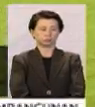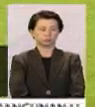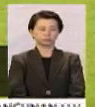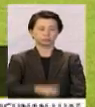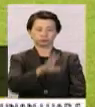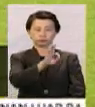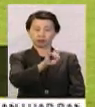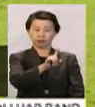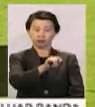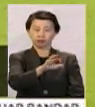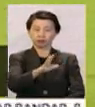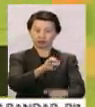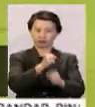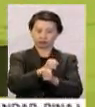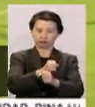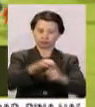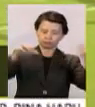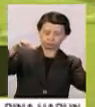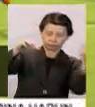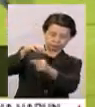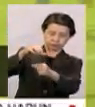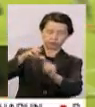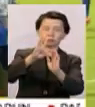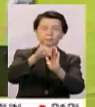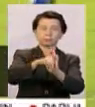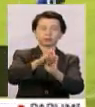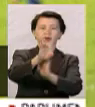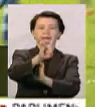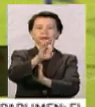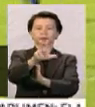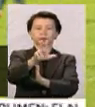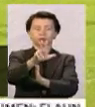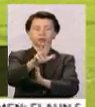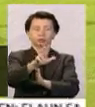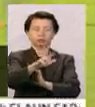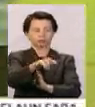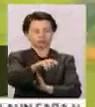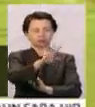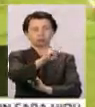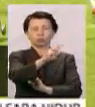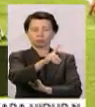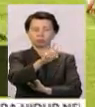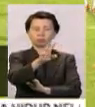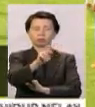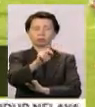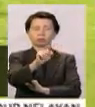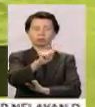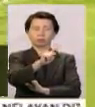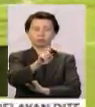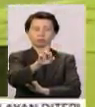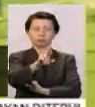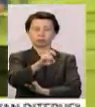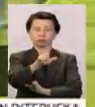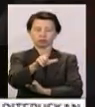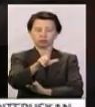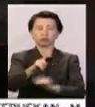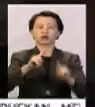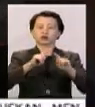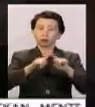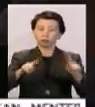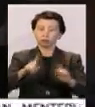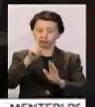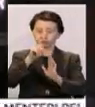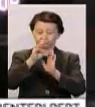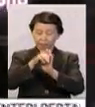Felcra sempat mendapatkan satu jaringan pada minit ke-83 menerusi Muhammad Nazrul Kamarul Zaman. Bagaimanapun,